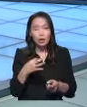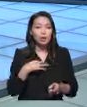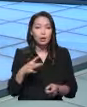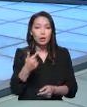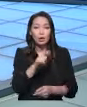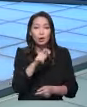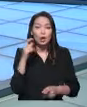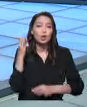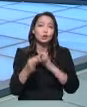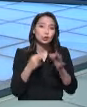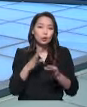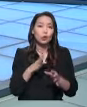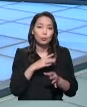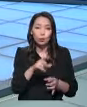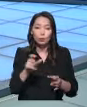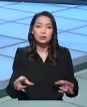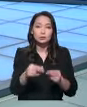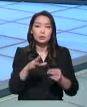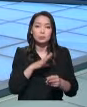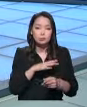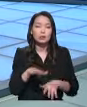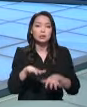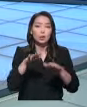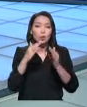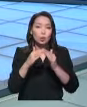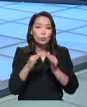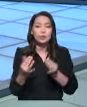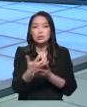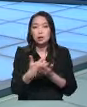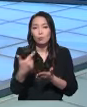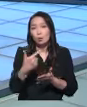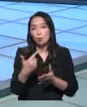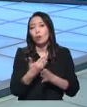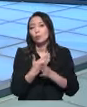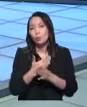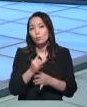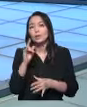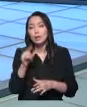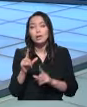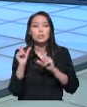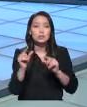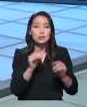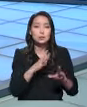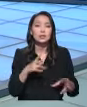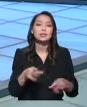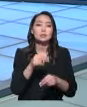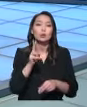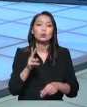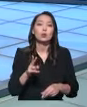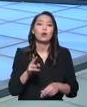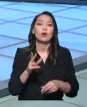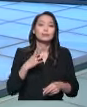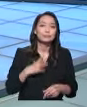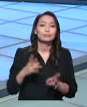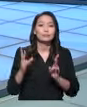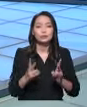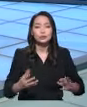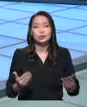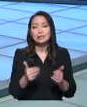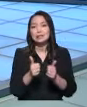горожане сутками вывозили людей из затопленных домов, собирали гуманитарную помощь и даже ездили спасать терпящих бедствия жителей